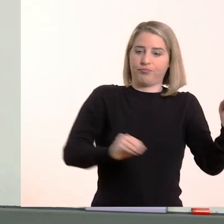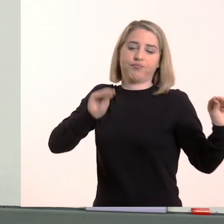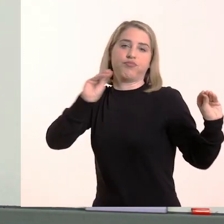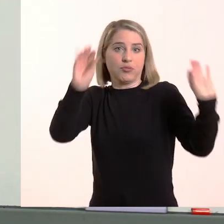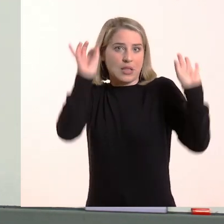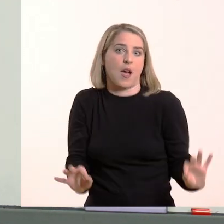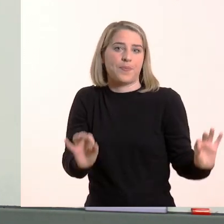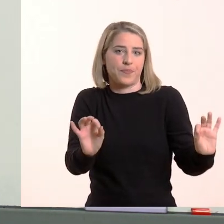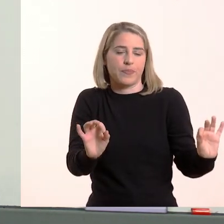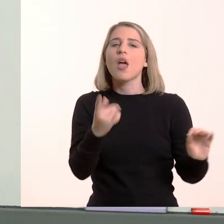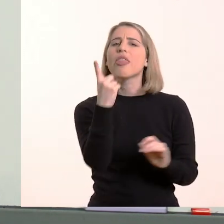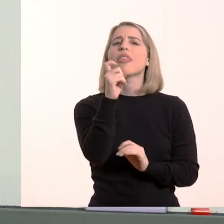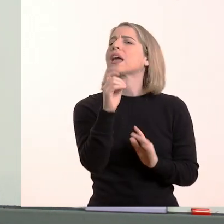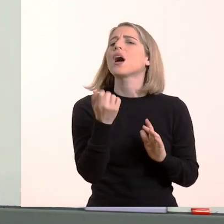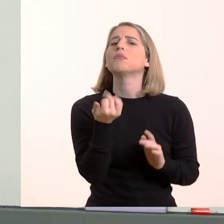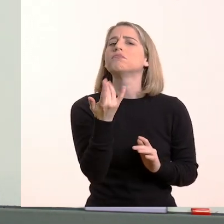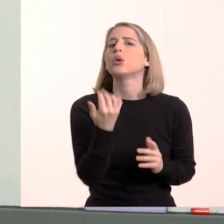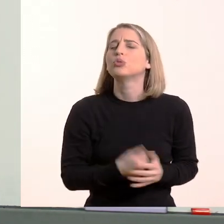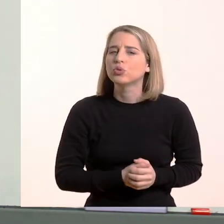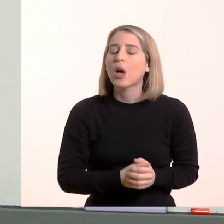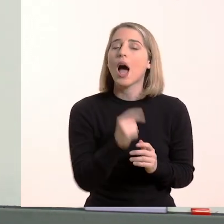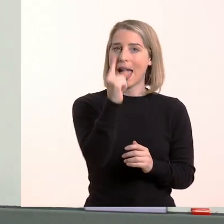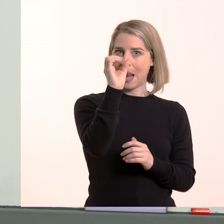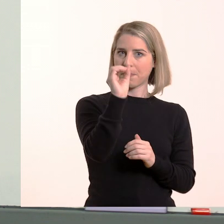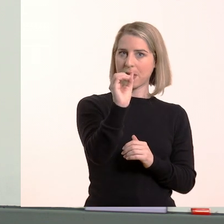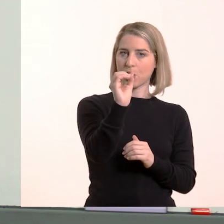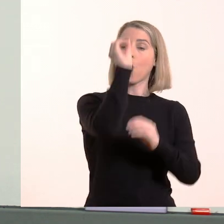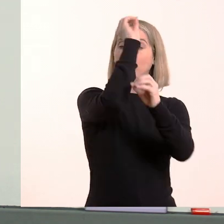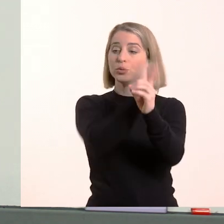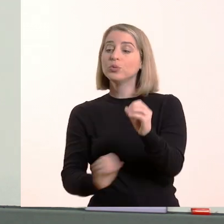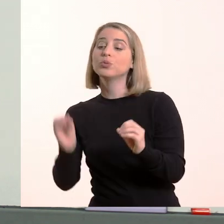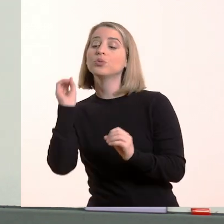το 10? 1. Το συμπληρώνω.